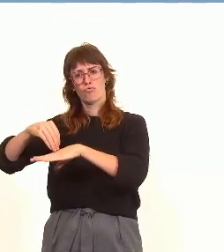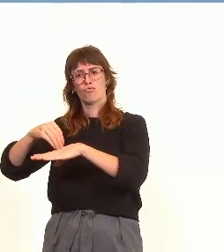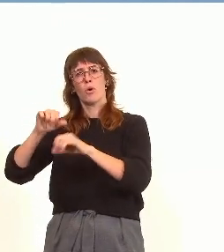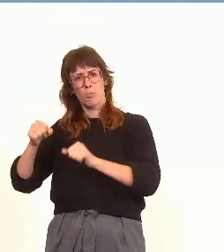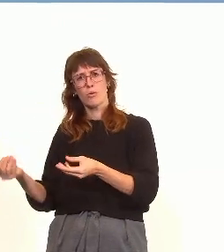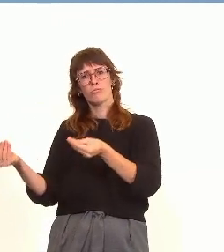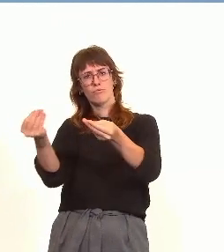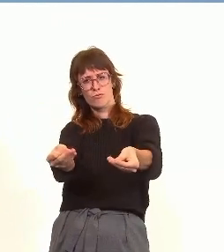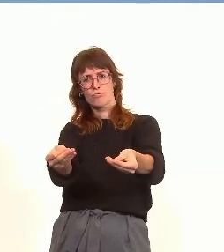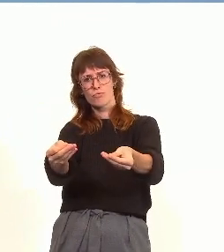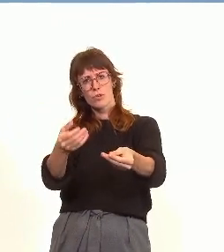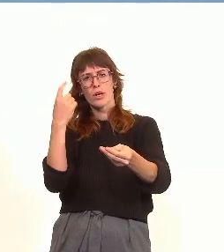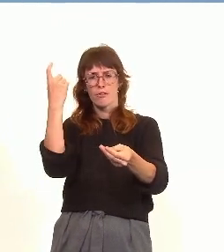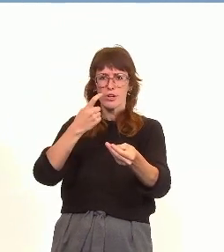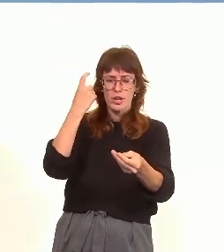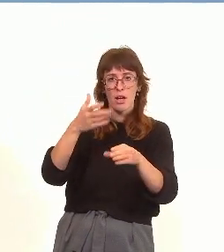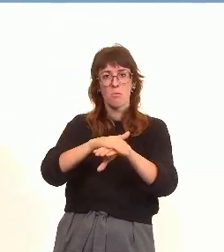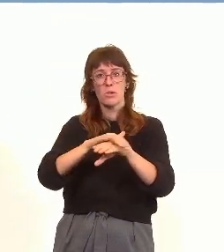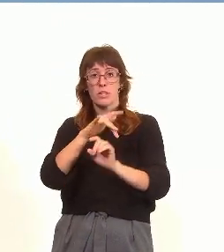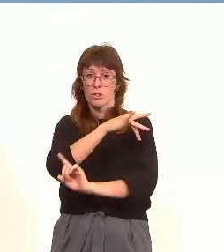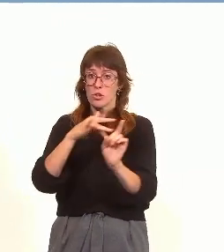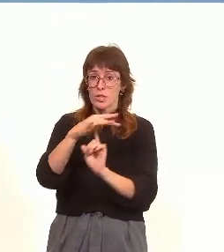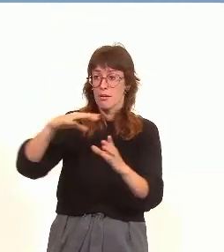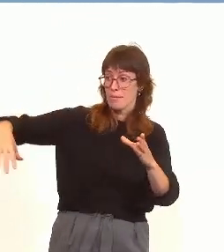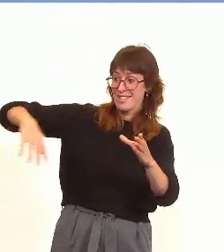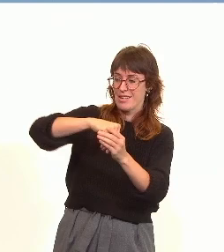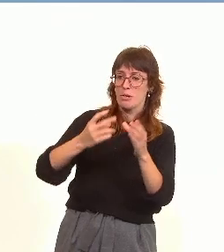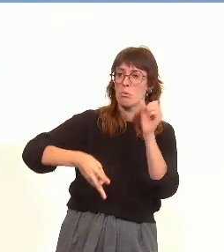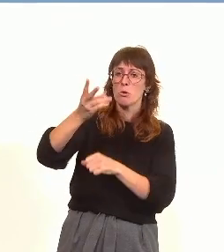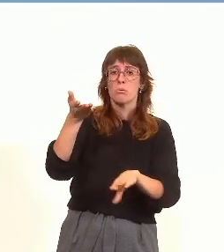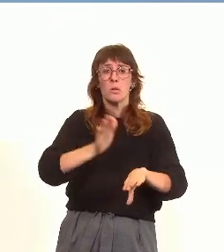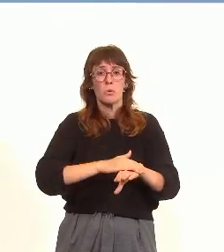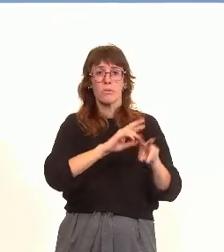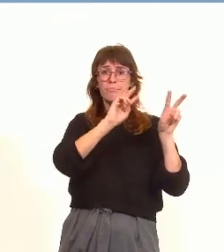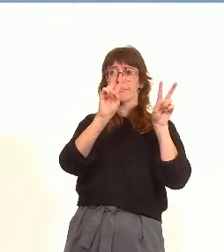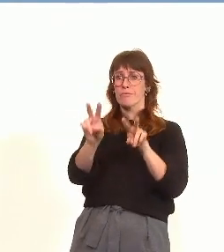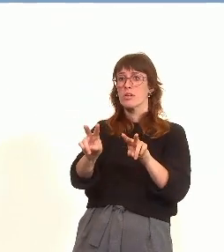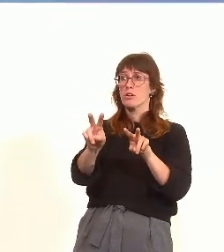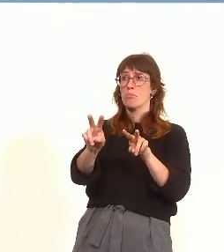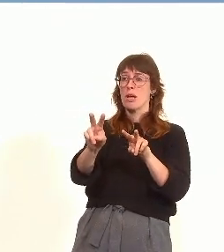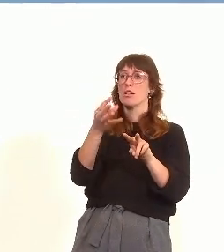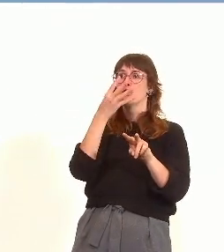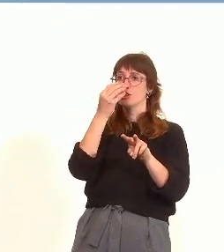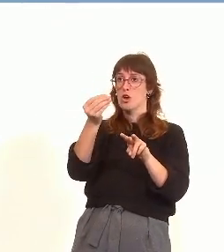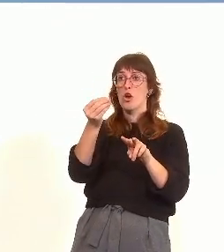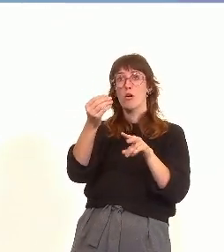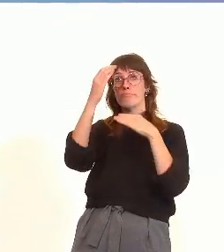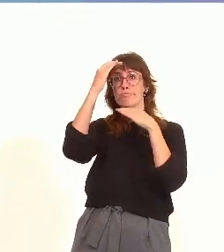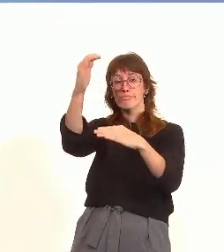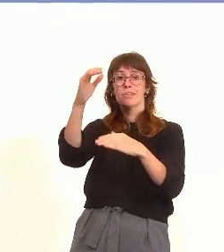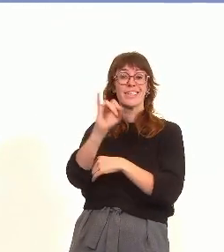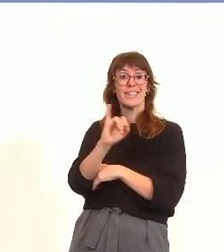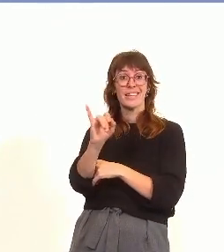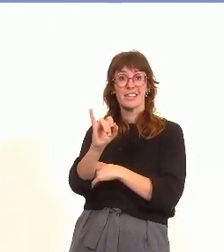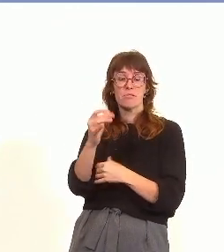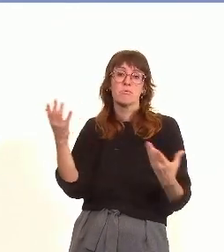participation accrue dans le domaine des politiques sociales. Ma question à moi, c'est qui écoute encore ces conseils ? qui tient compte de ce que ces conseils peuvent dire. Et pour avoir